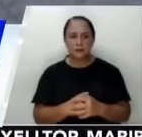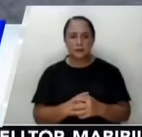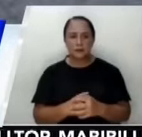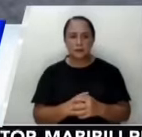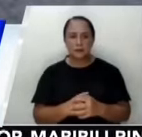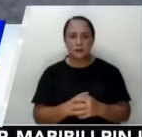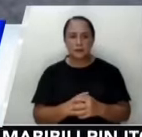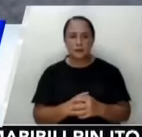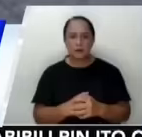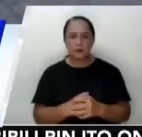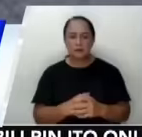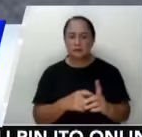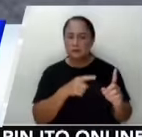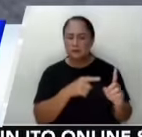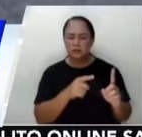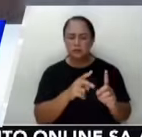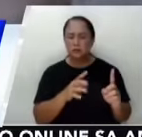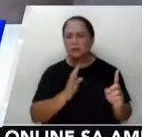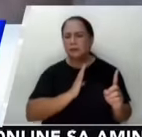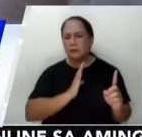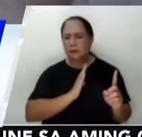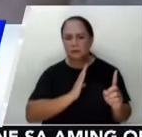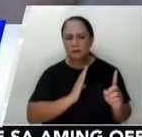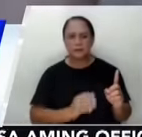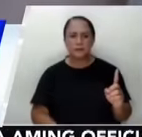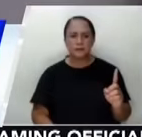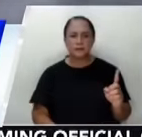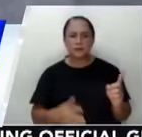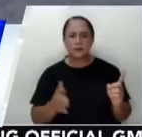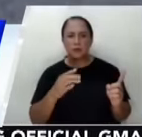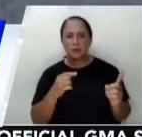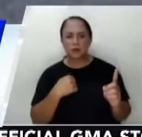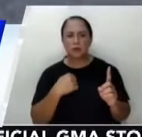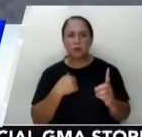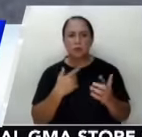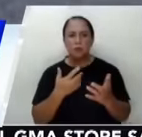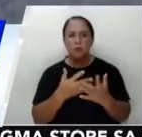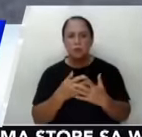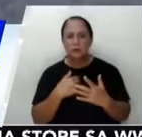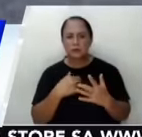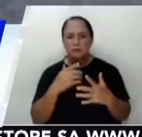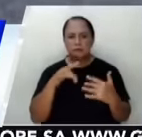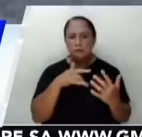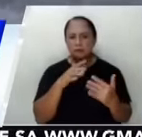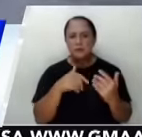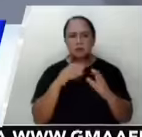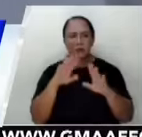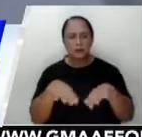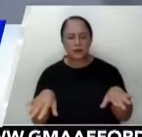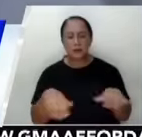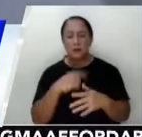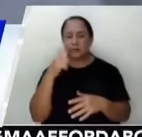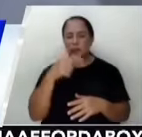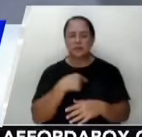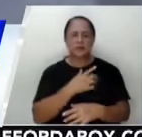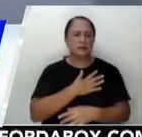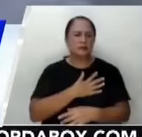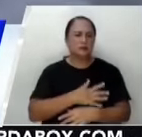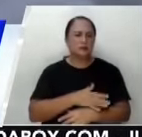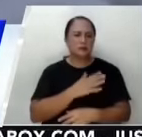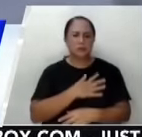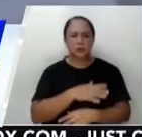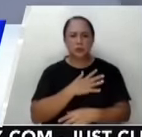Mabait po si April Joy. Mahalali sa mga bata. Mapapasakot po para sa akin na namarat pa po